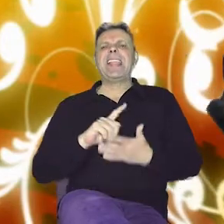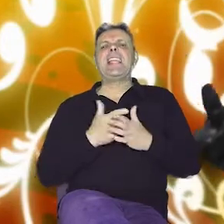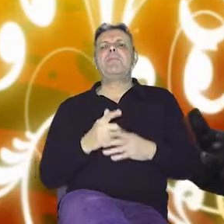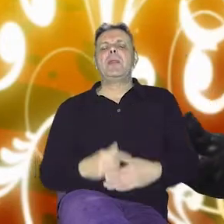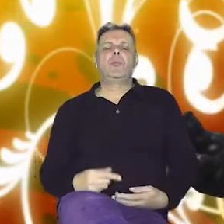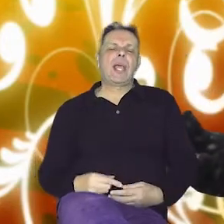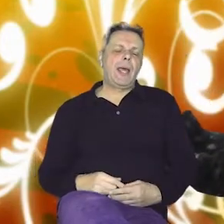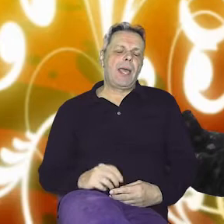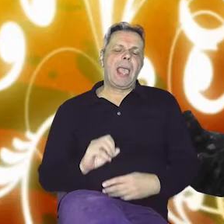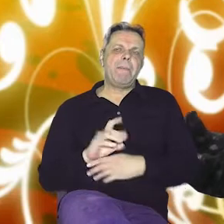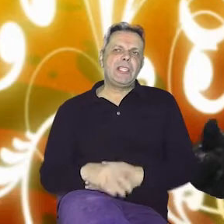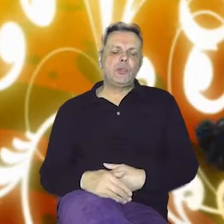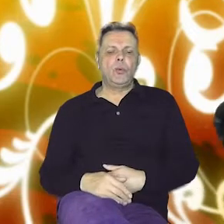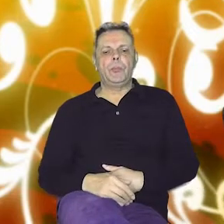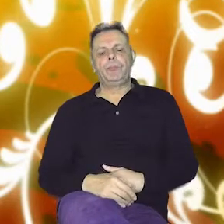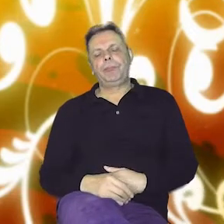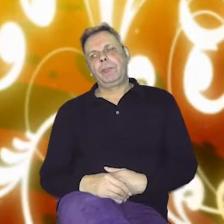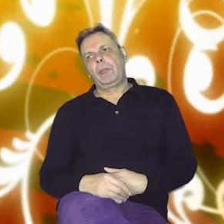će zapamtiti samo 7 minuta.